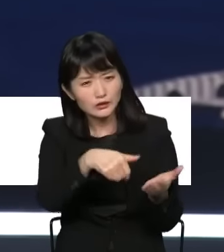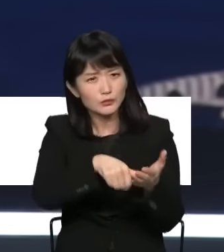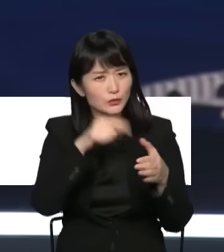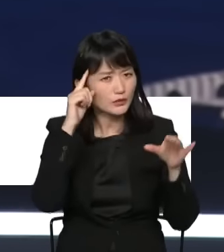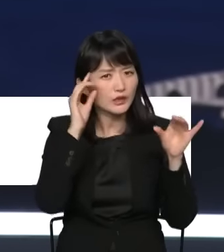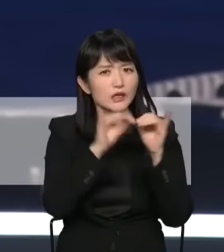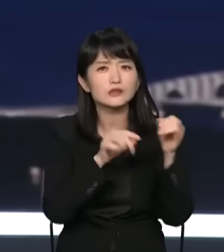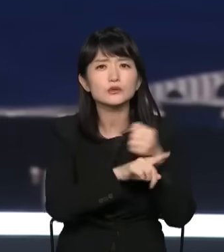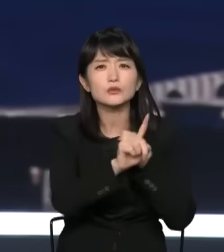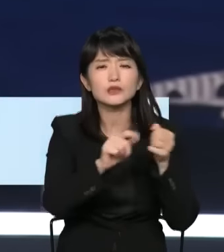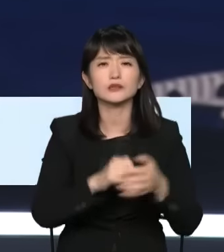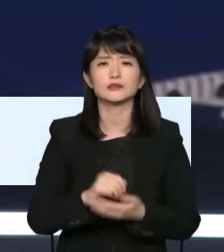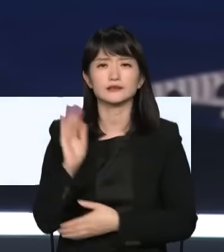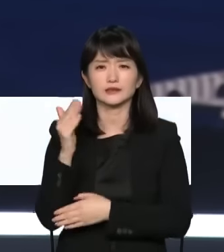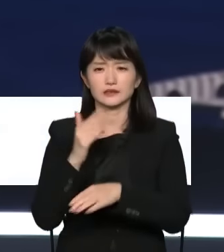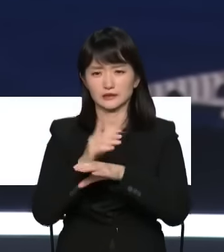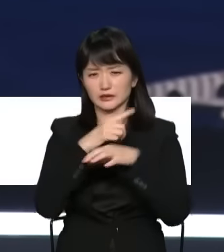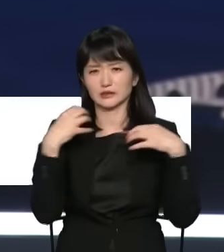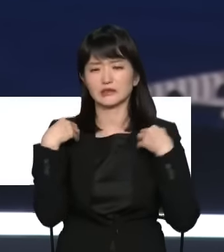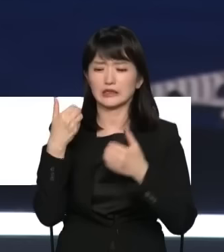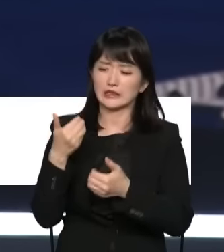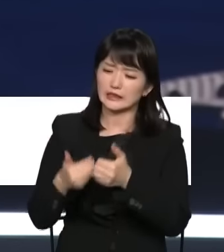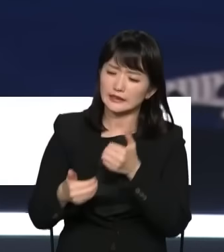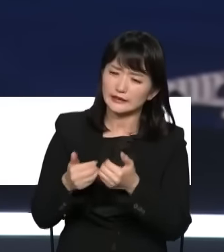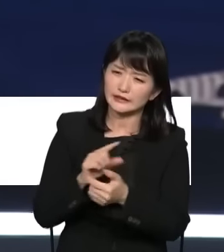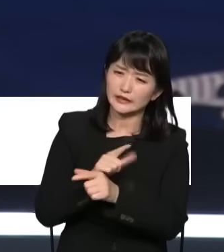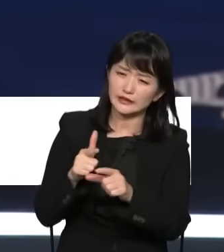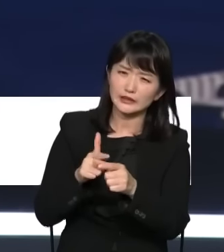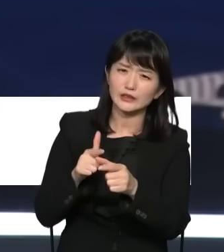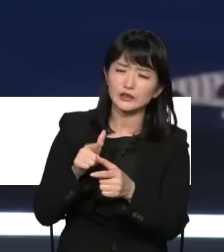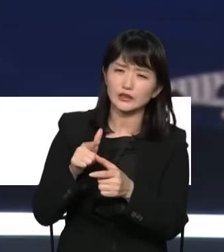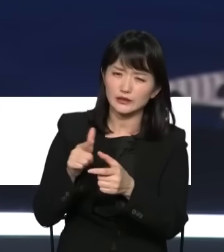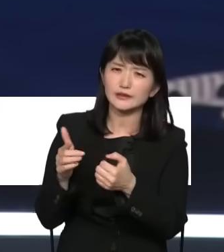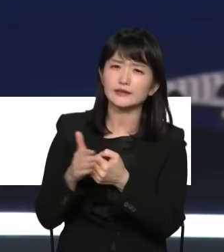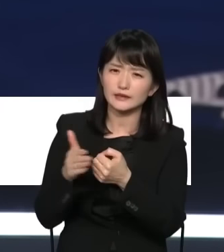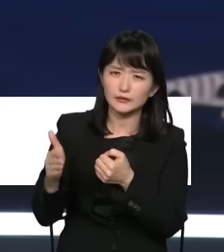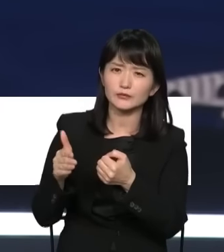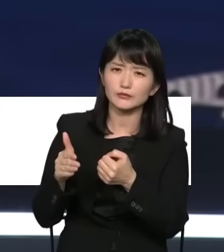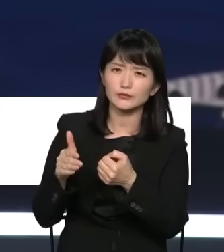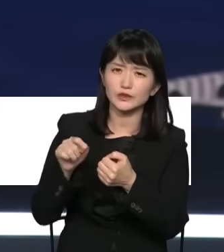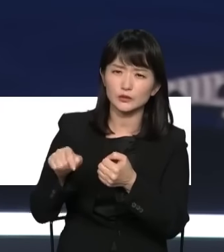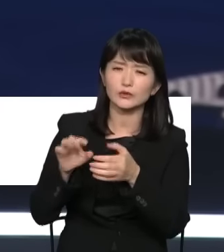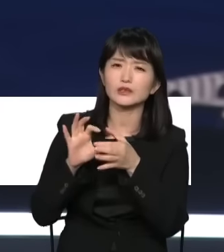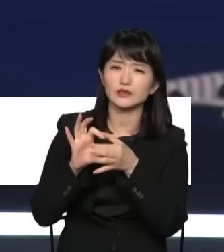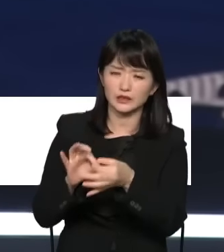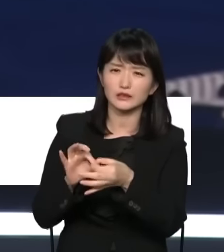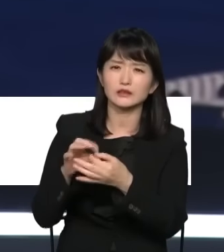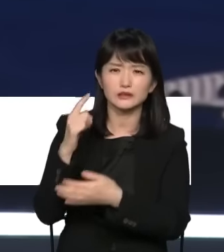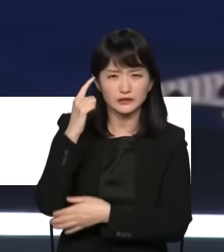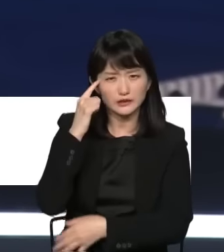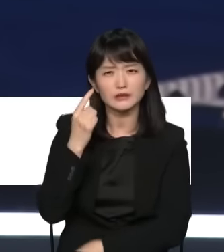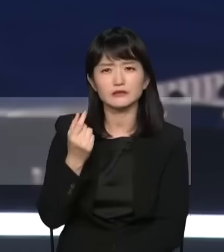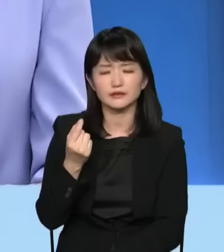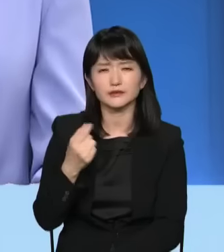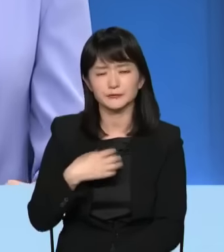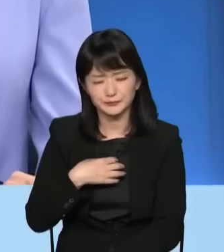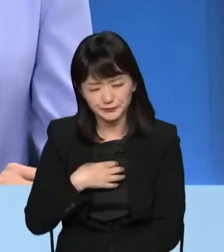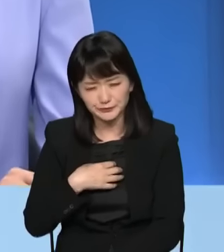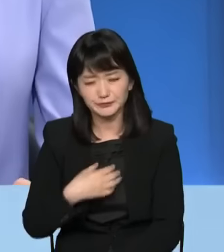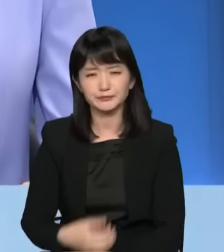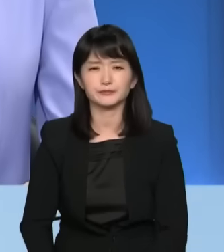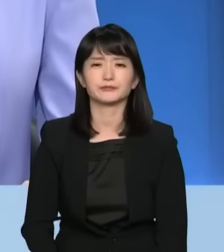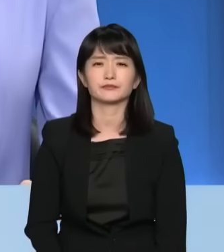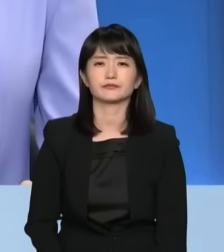갈등 관계라든지 이러한 많은 변수의 염두해서 연장선에서 생각하시는 분들이 있었던 거 같습니다네 그리고